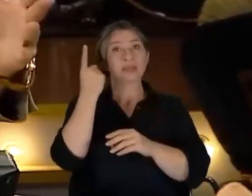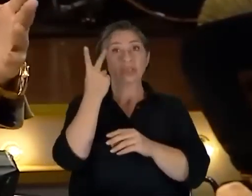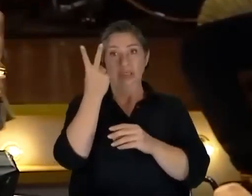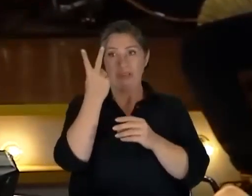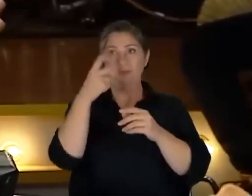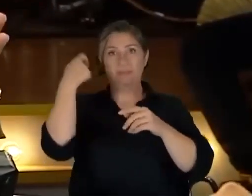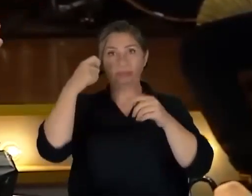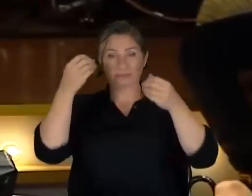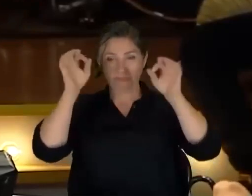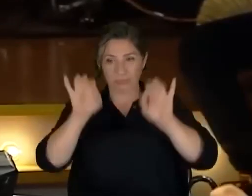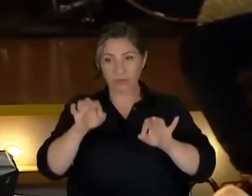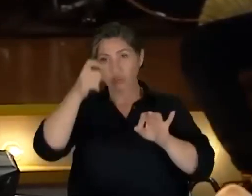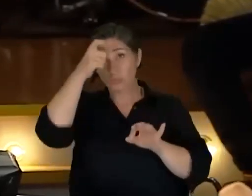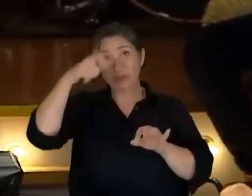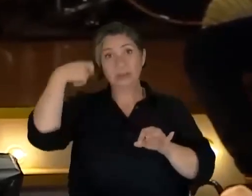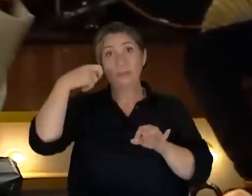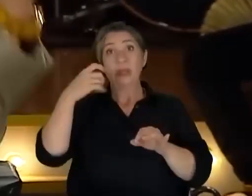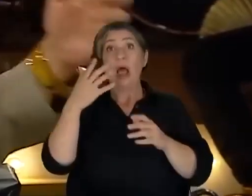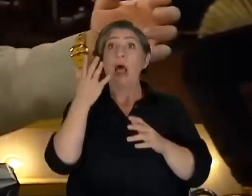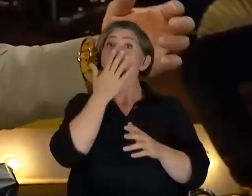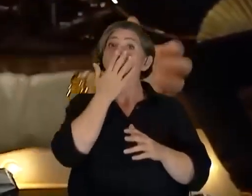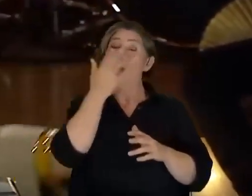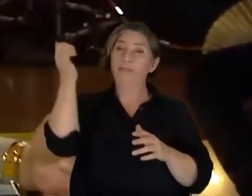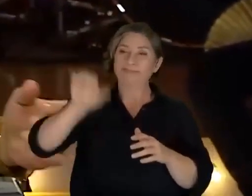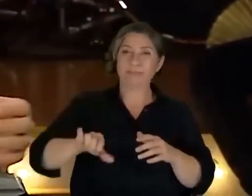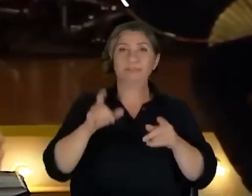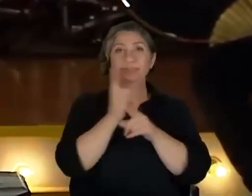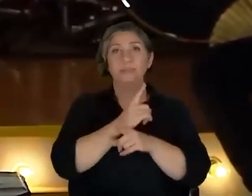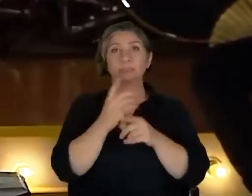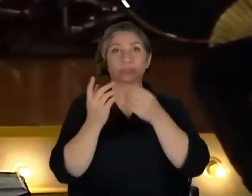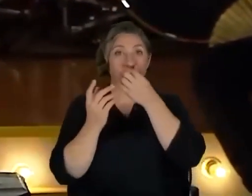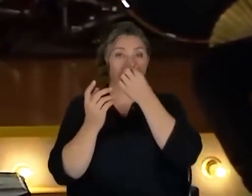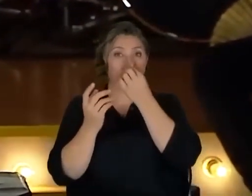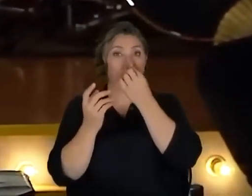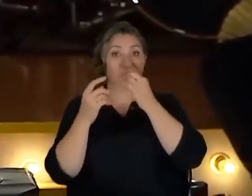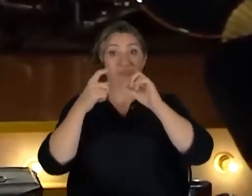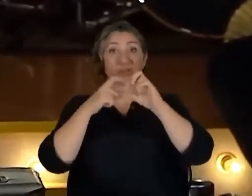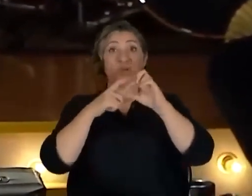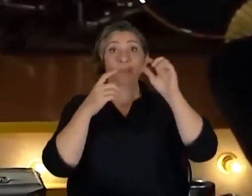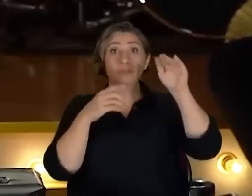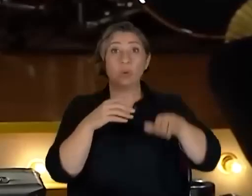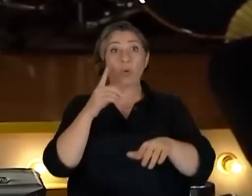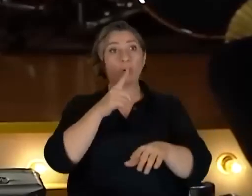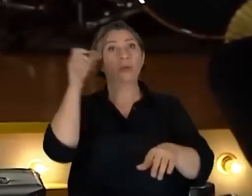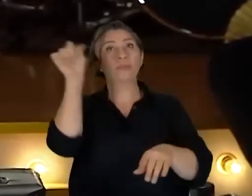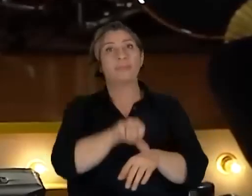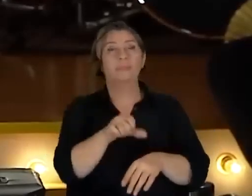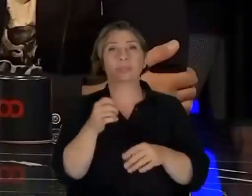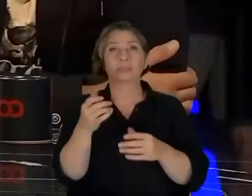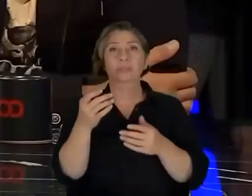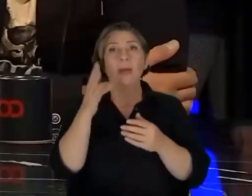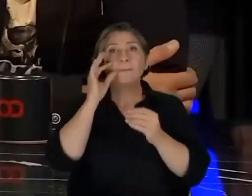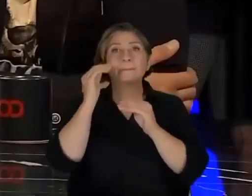bir ikilemesi girdi. Türk sineması içinde yeni. Ay çakıldı falan filan. Recep İvedik girdi ona da çakıldı.